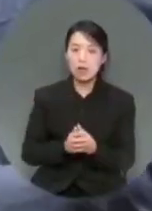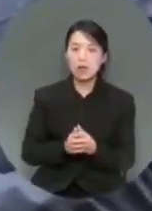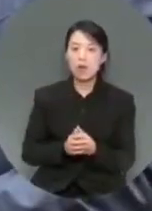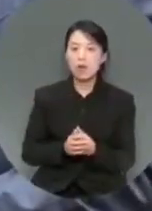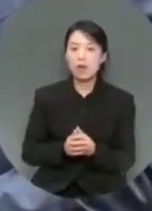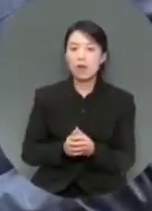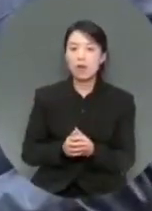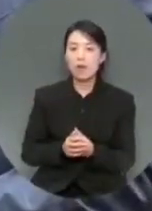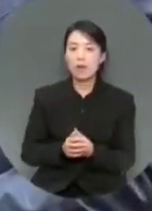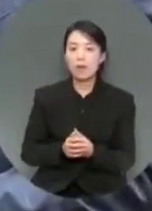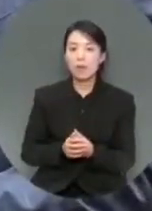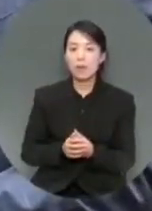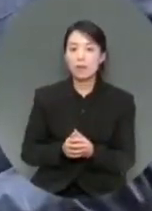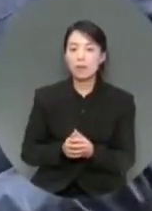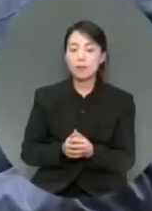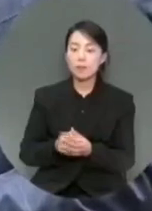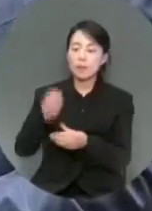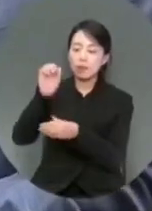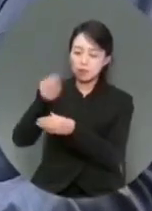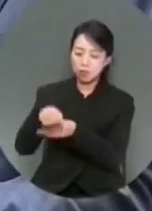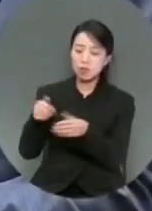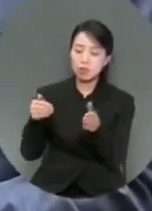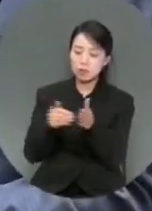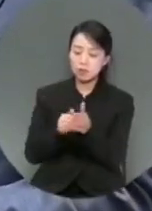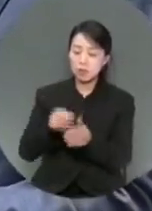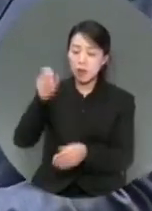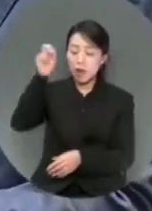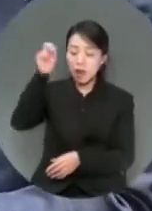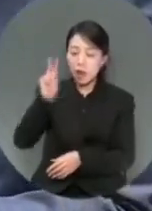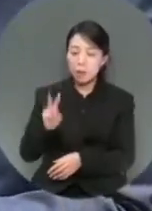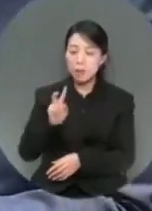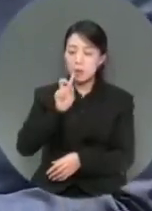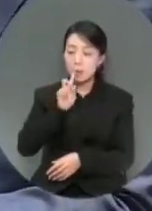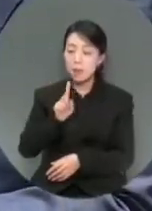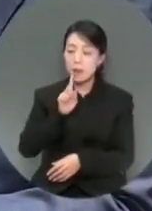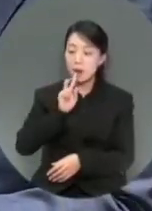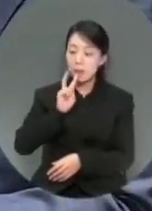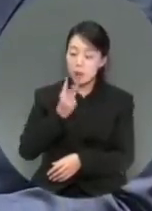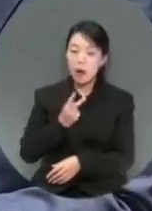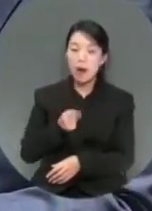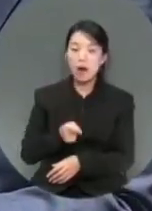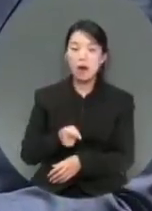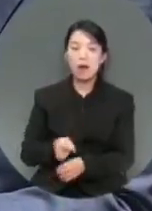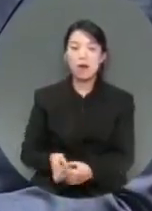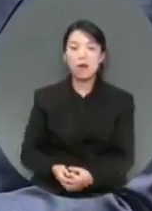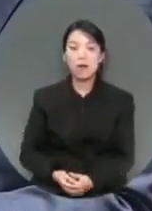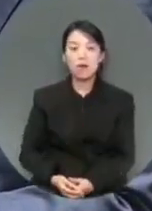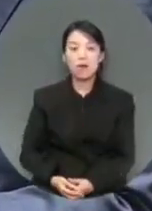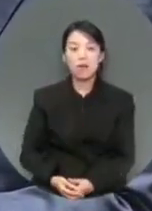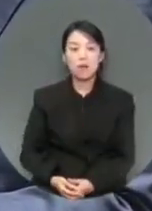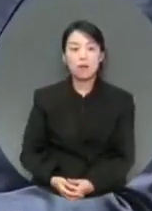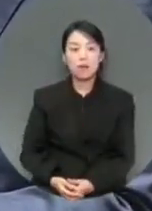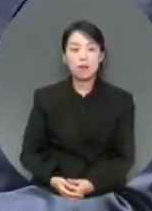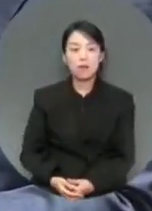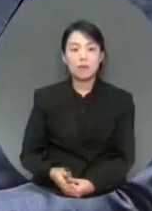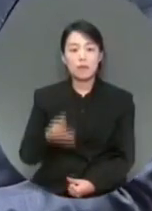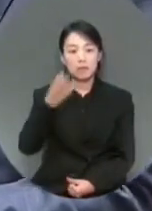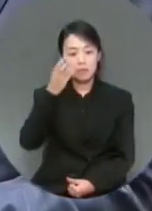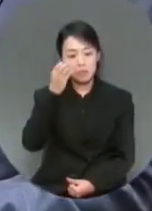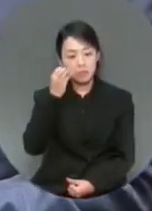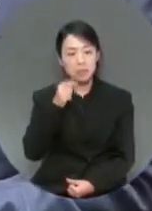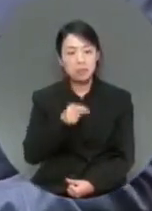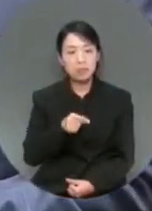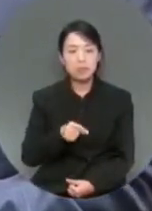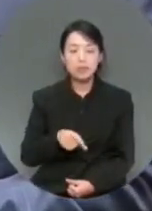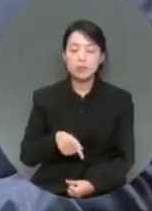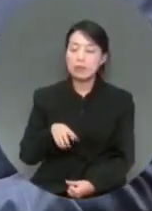내용을 승인을 해놓고 갑자기 국가재정위에서 이걸 석달 만에 뒤집으니까 이게 정상이겠습니까? 응?